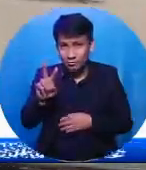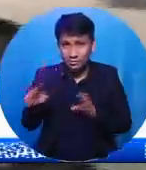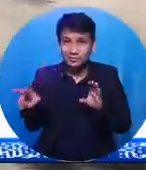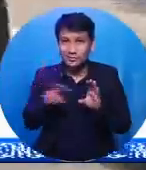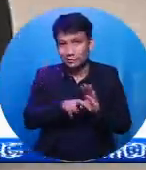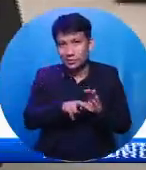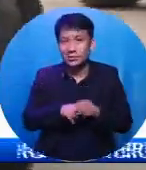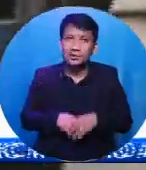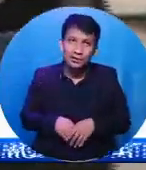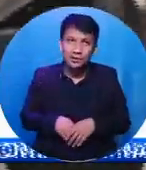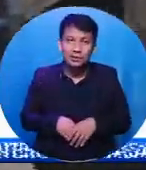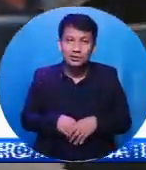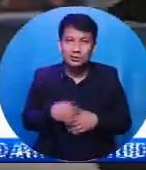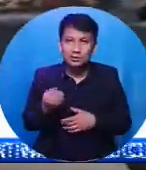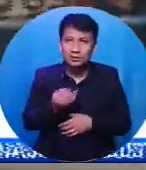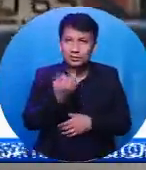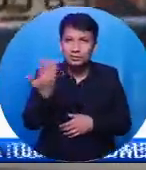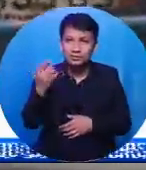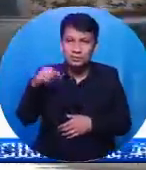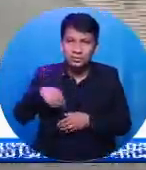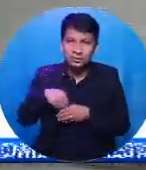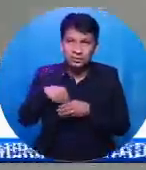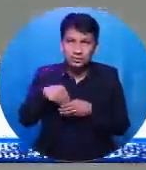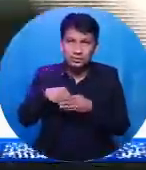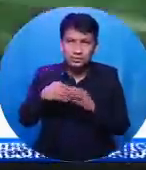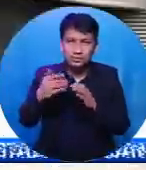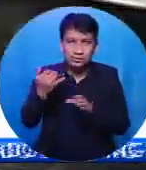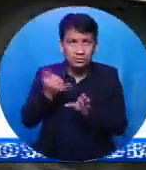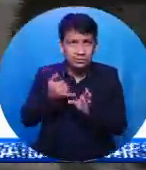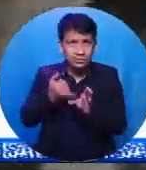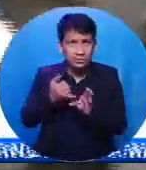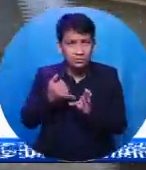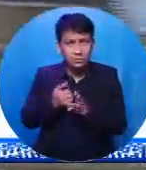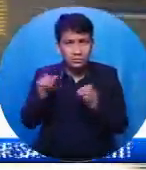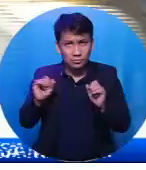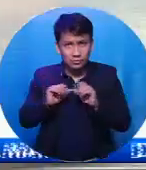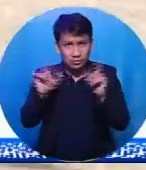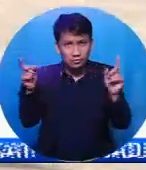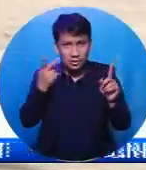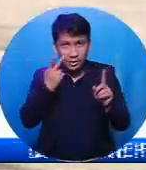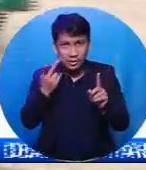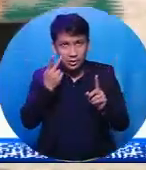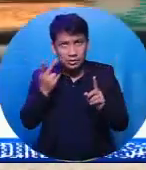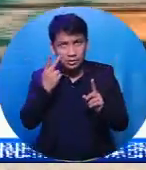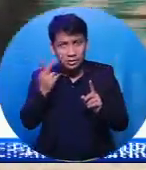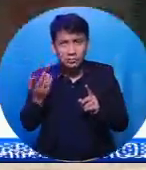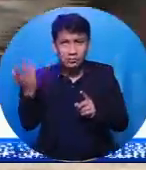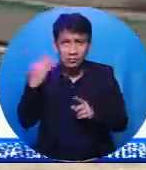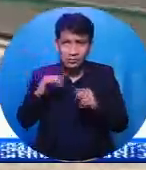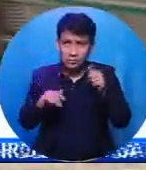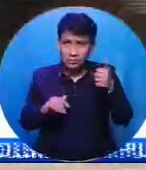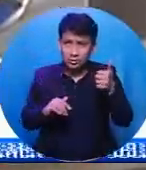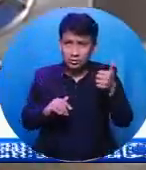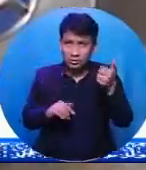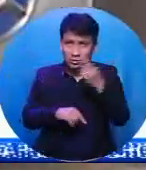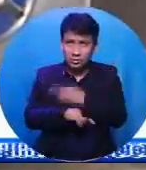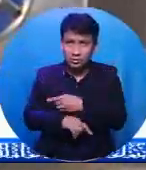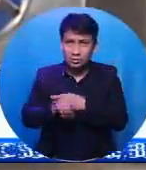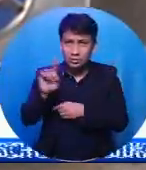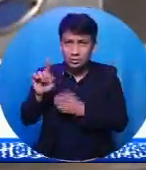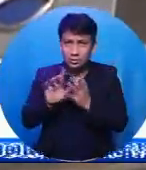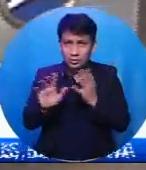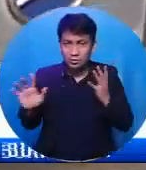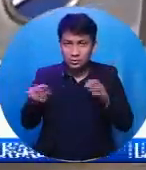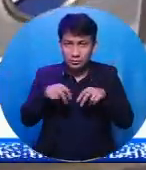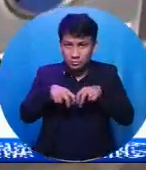nakakuha. Samantala, sa loob naman ng jeep ni Rafi, ito ang bubungad sa mga pasahero. Yung dating 10 katao na kasya sa isang hilera